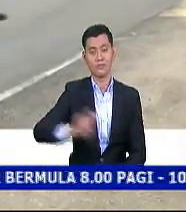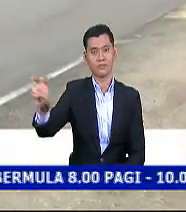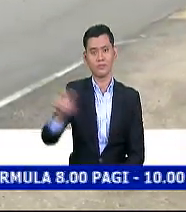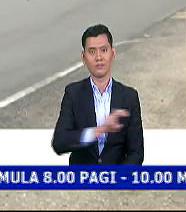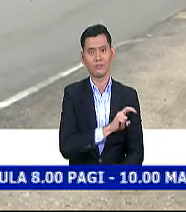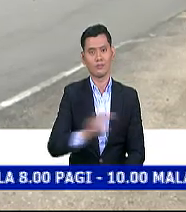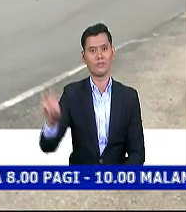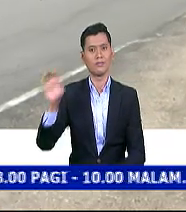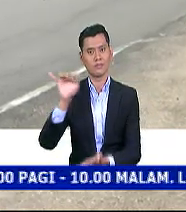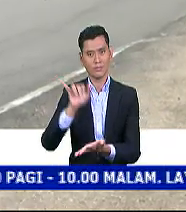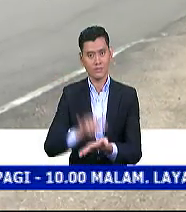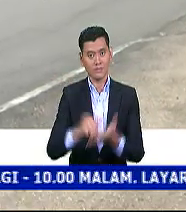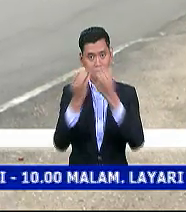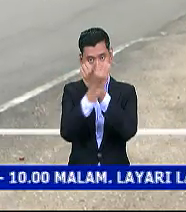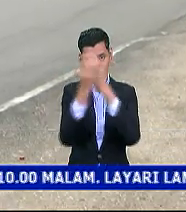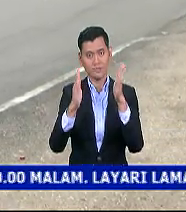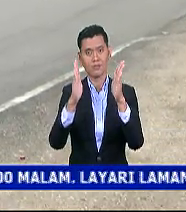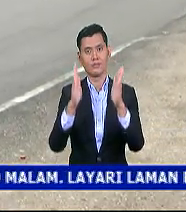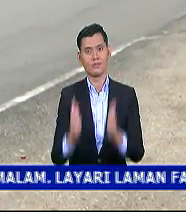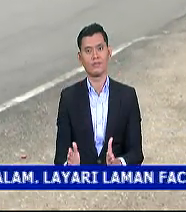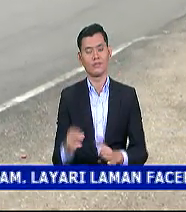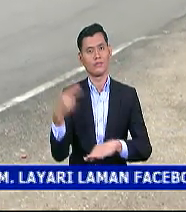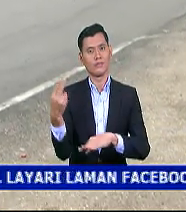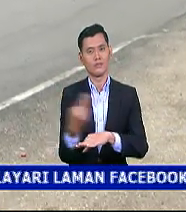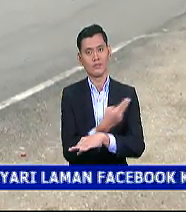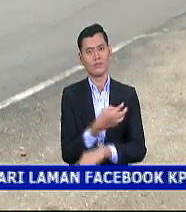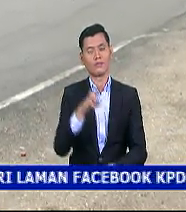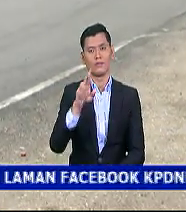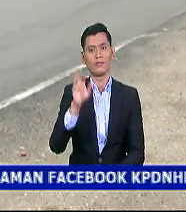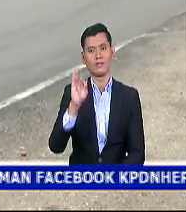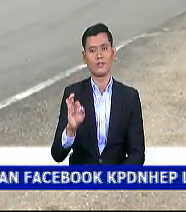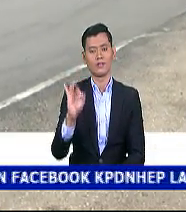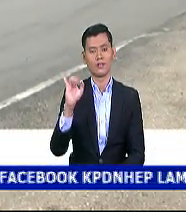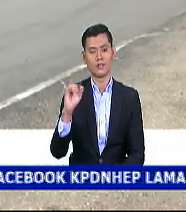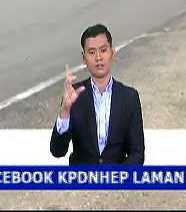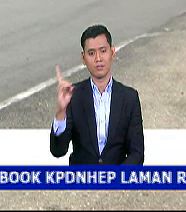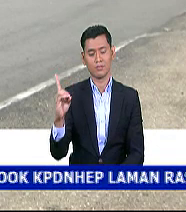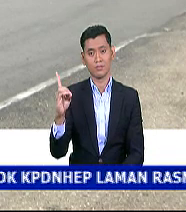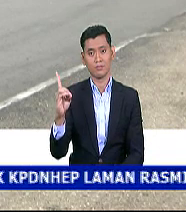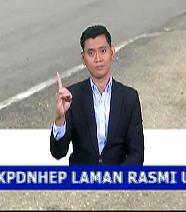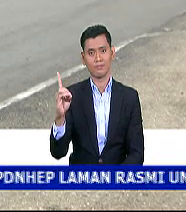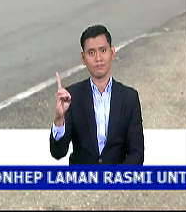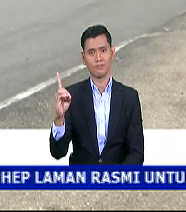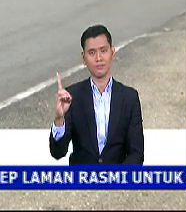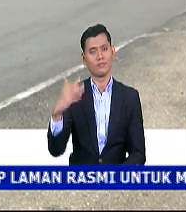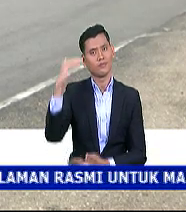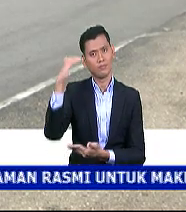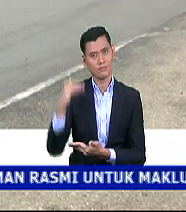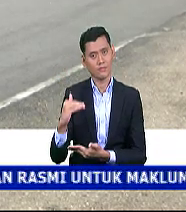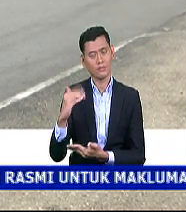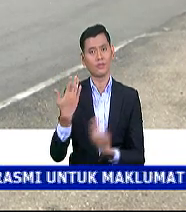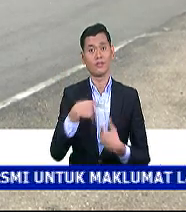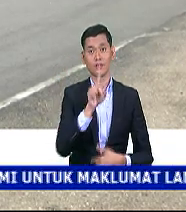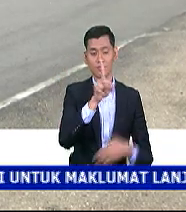reaksi yang diberi pengguna berhubung pelaksanaan transaksi RFID di laluan ini. Menerusinya, minima satu